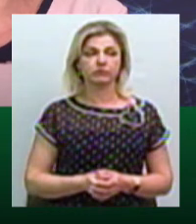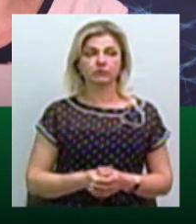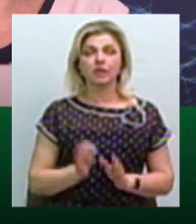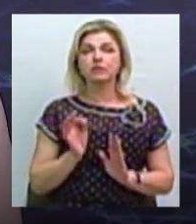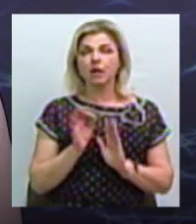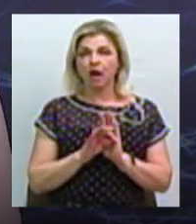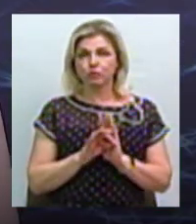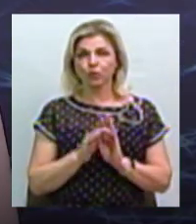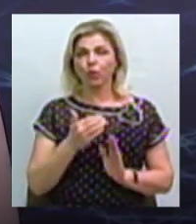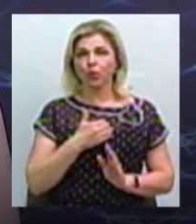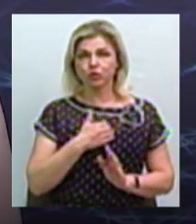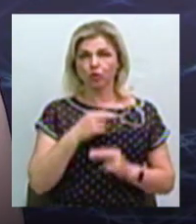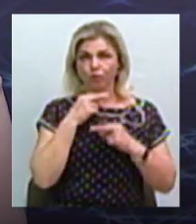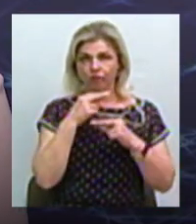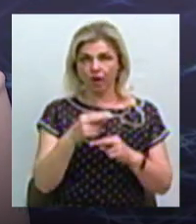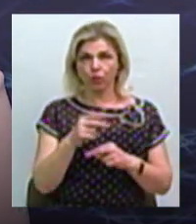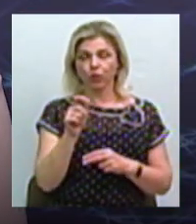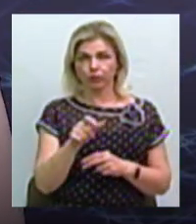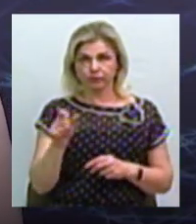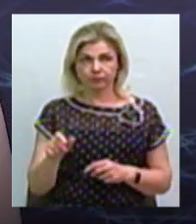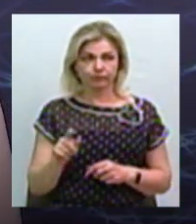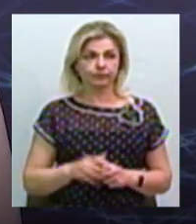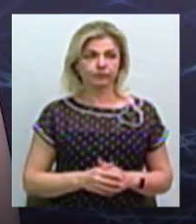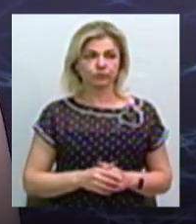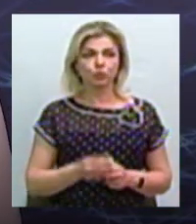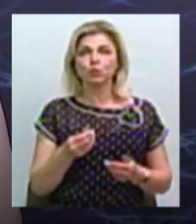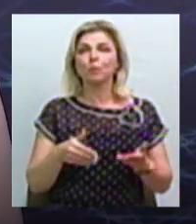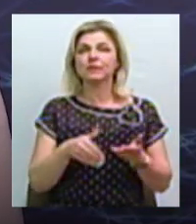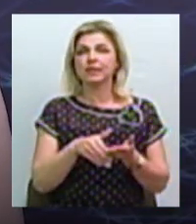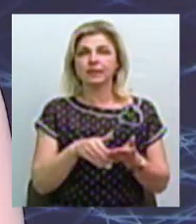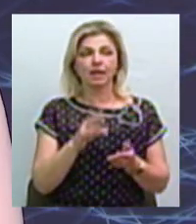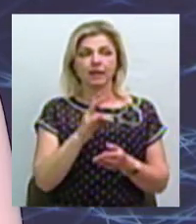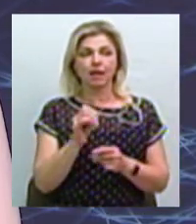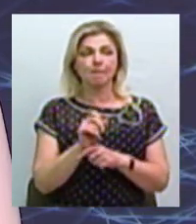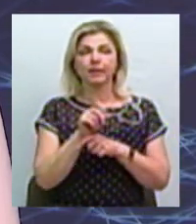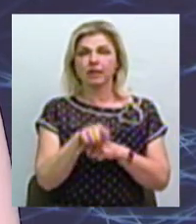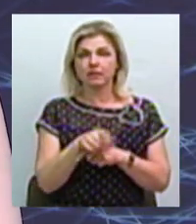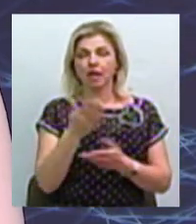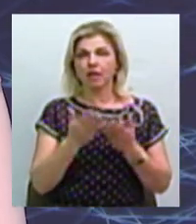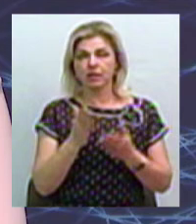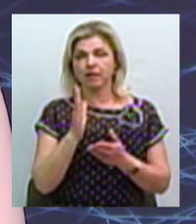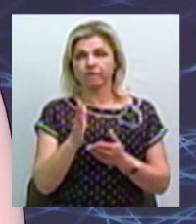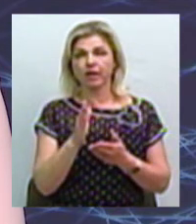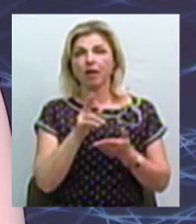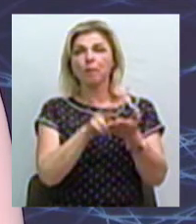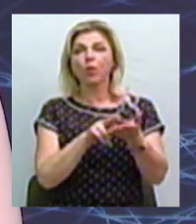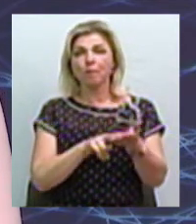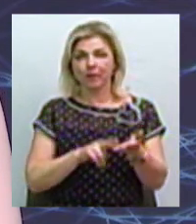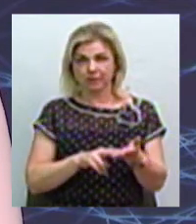хочу звернути увагу громадян, що субсидія не призначається, якщо у складі зареєстрованих у